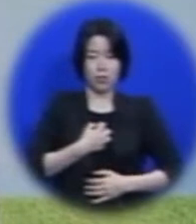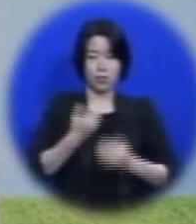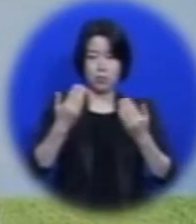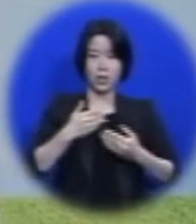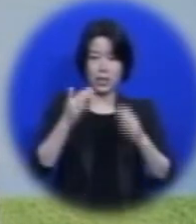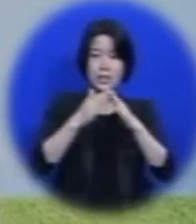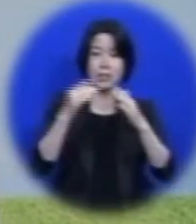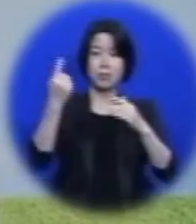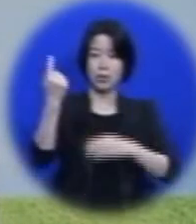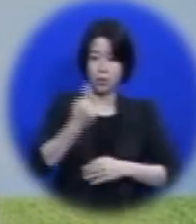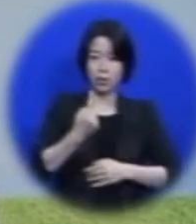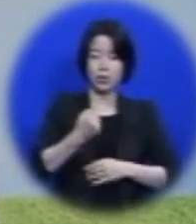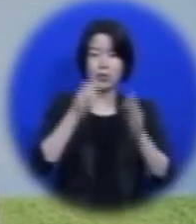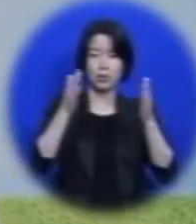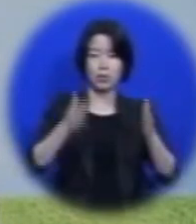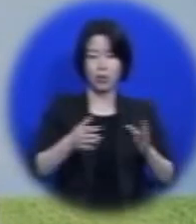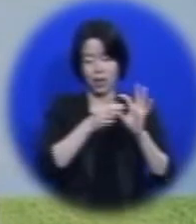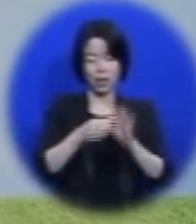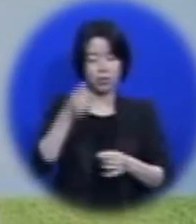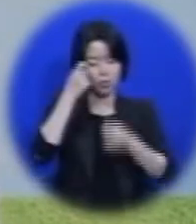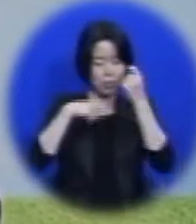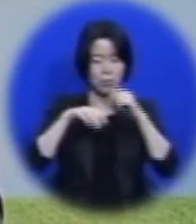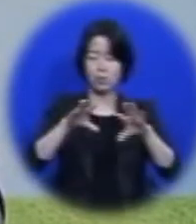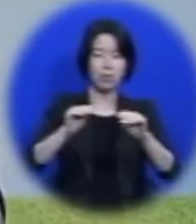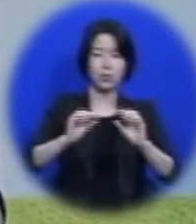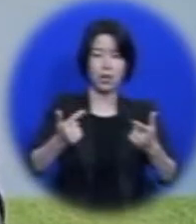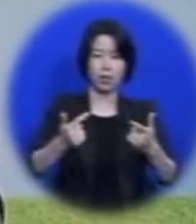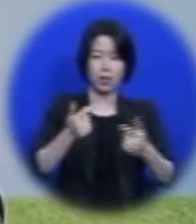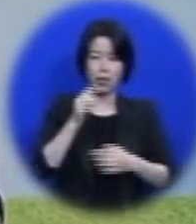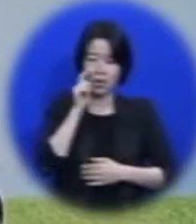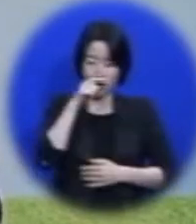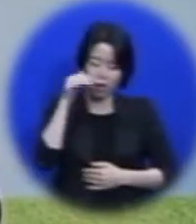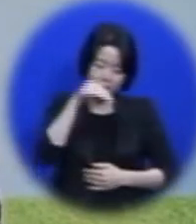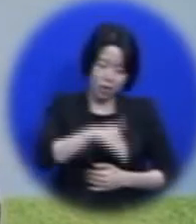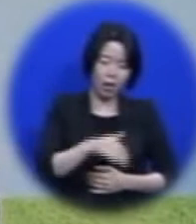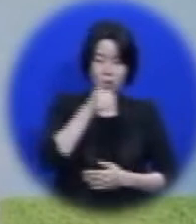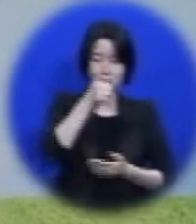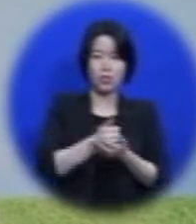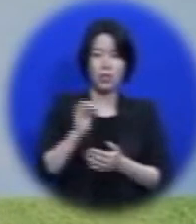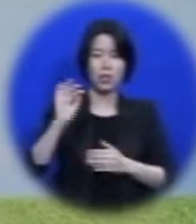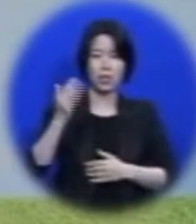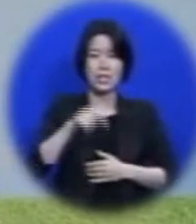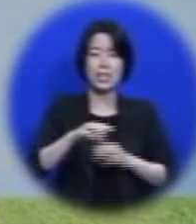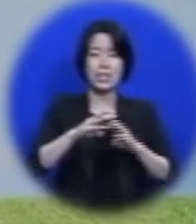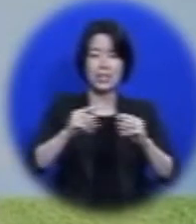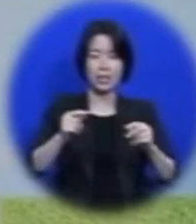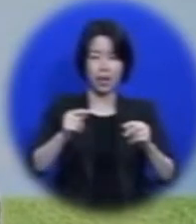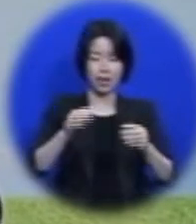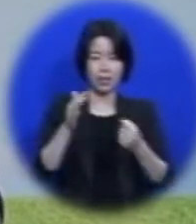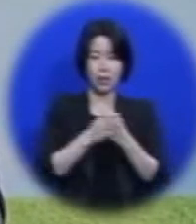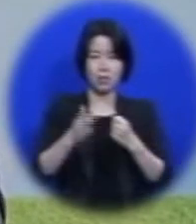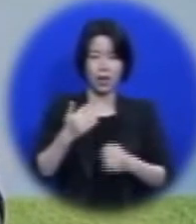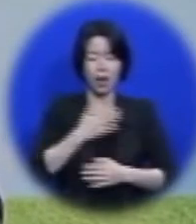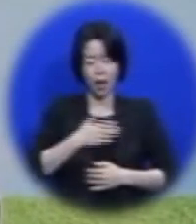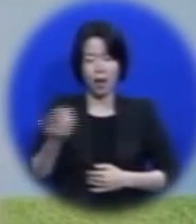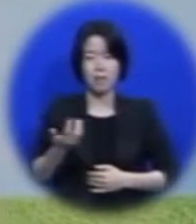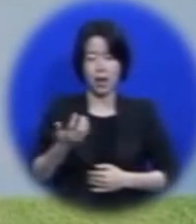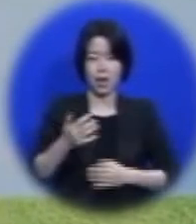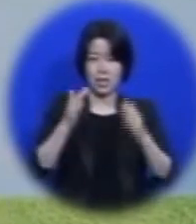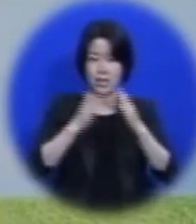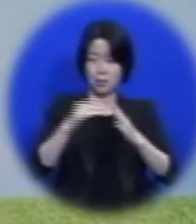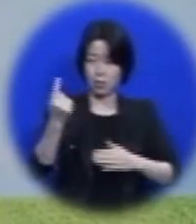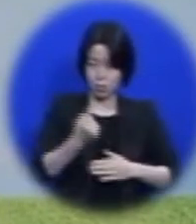눈물이 그쳐지지 않았고 타락하고 죄된 이 땅으로 인하여 너무 가슴이 아파 집에 오자마자 가방을